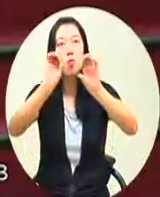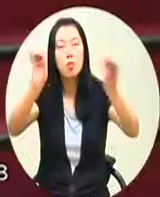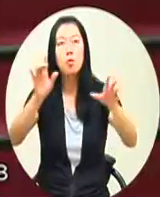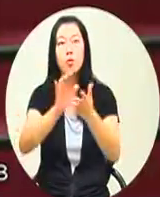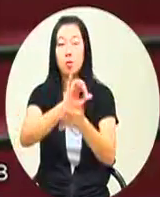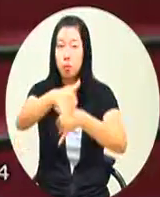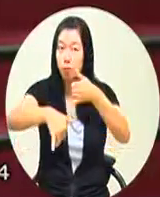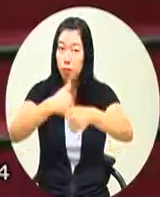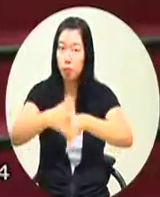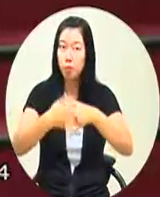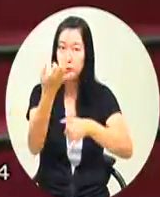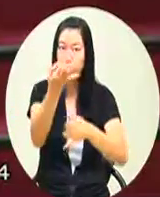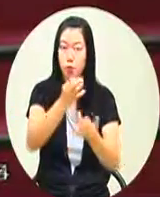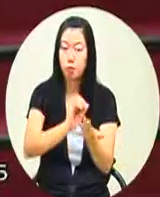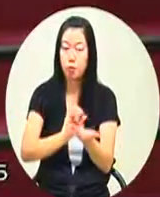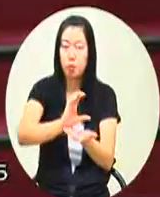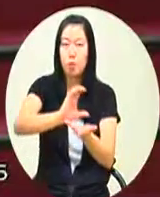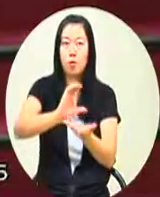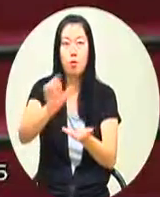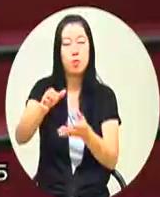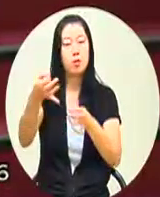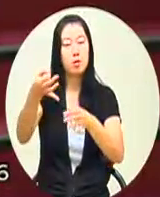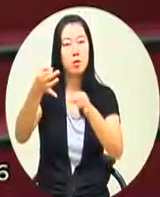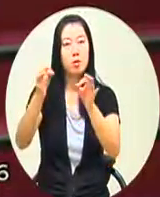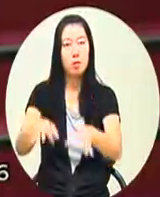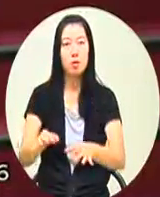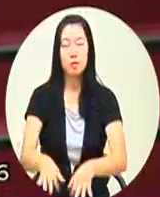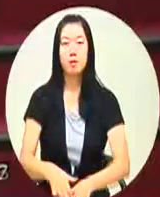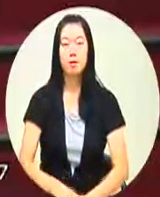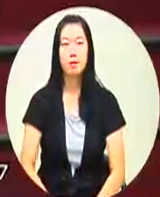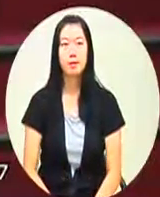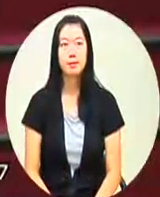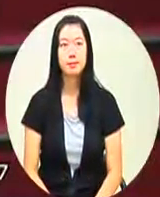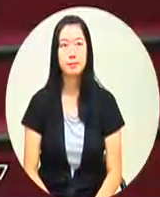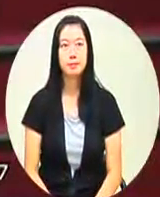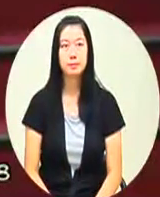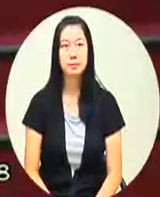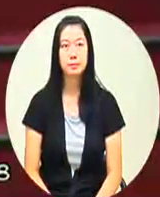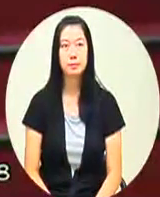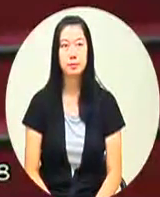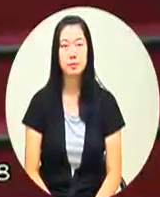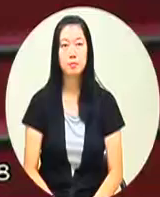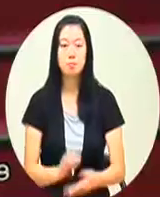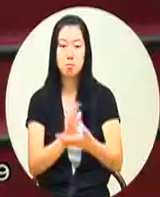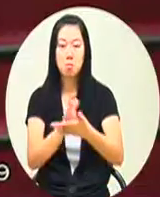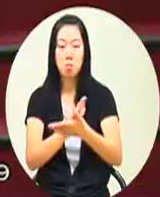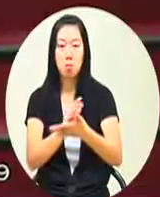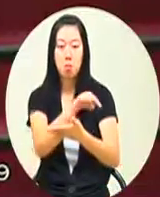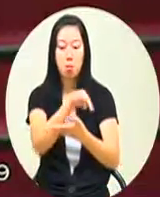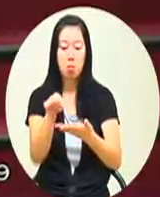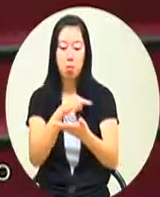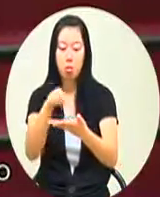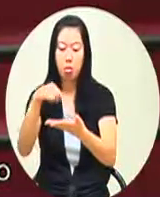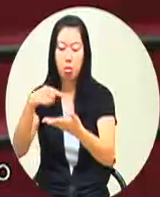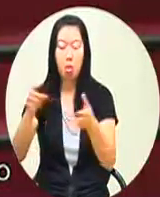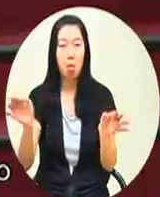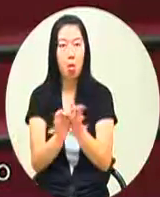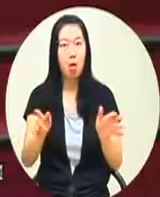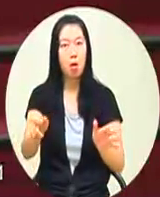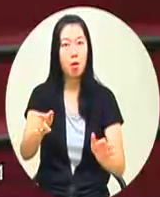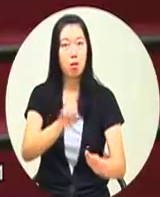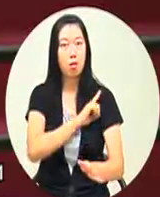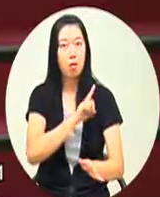钱浪费掉。核销啊，谁在赚钱啊？是委办的厂